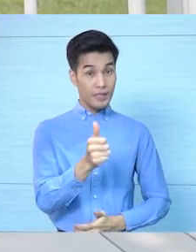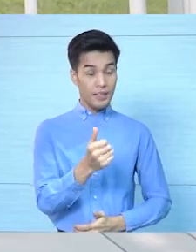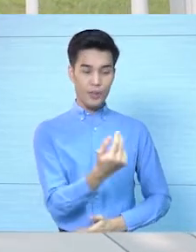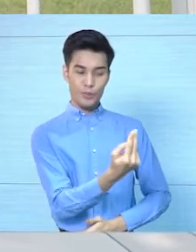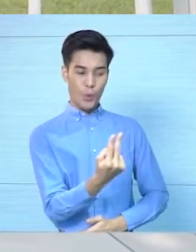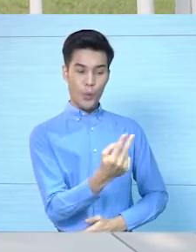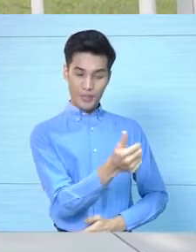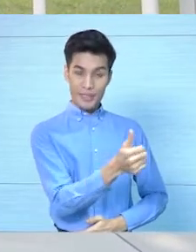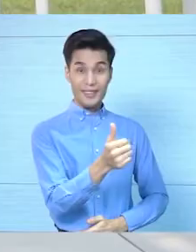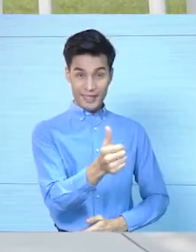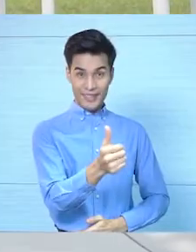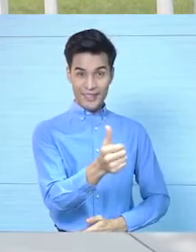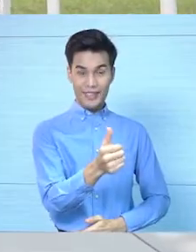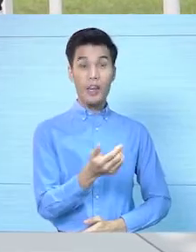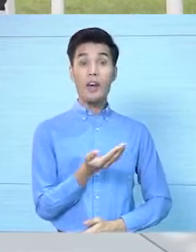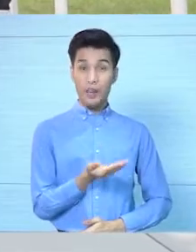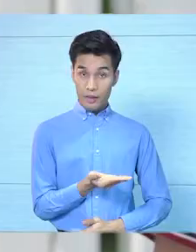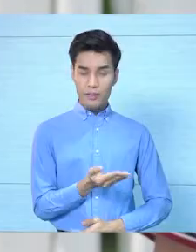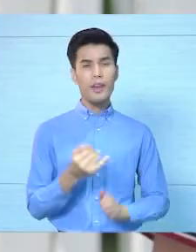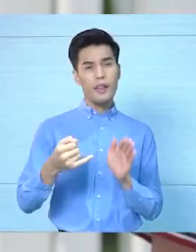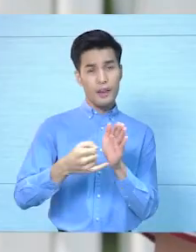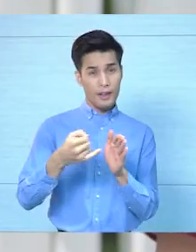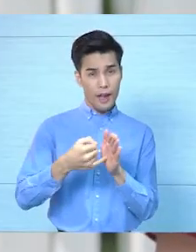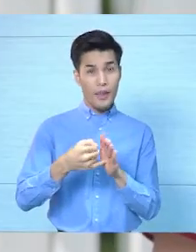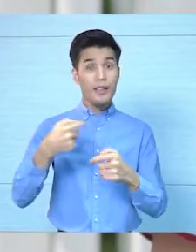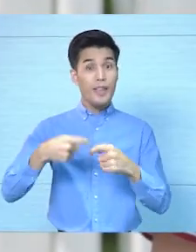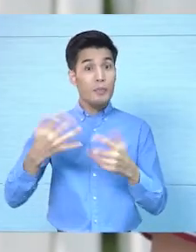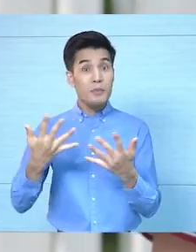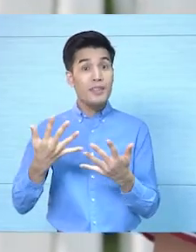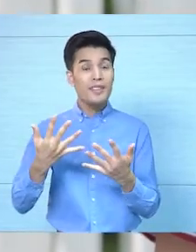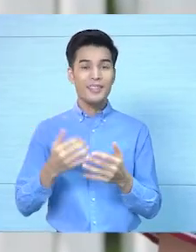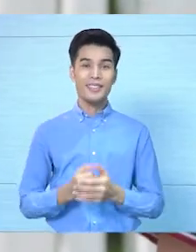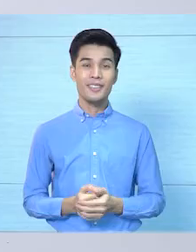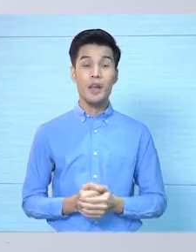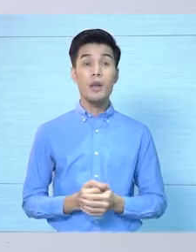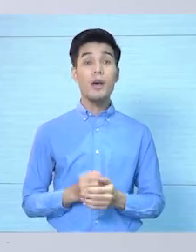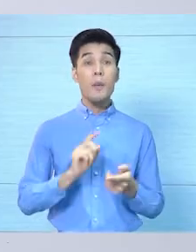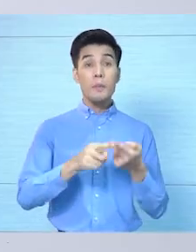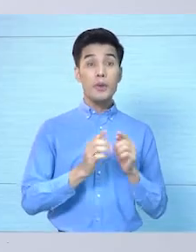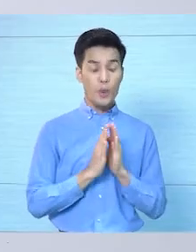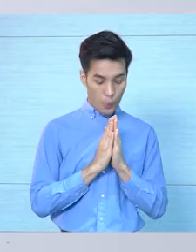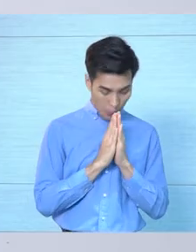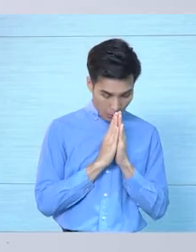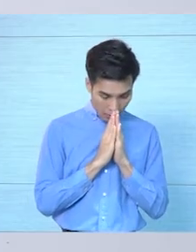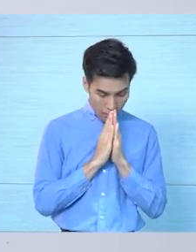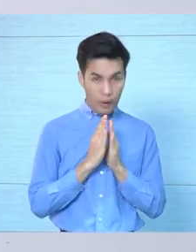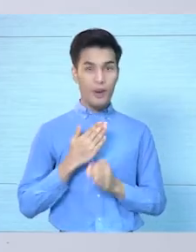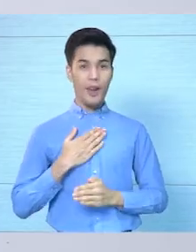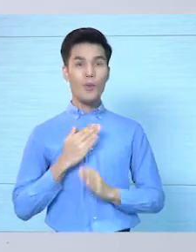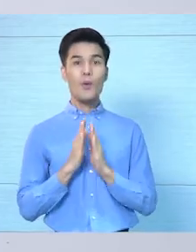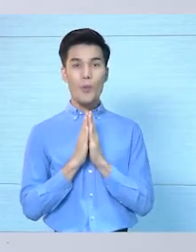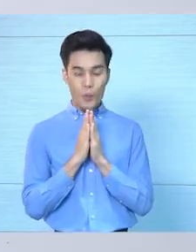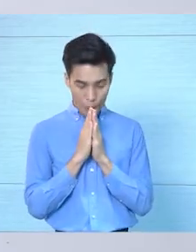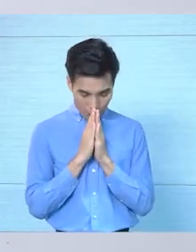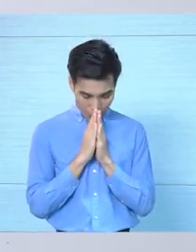ดีมากโยชิกับเอแคลร์ครับท่านี้ง่ายมากๆไม่ยากเลยเขาเรียกว่าเพื่อนไหว้มาเราไหว้